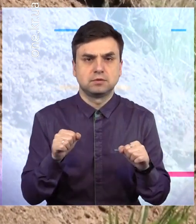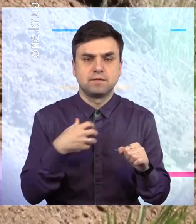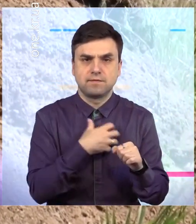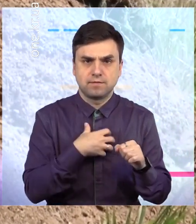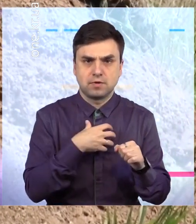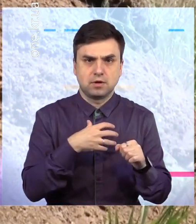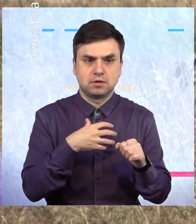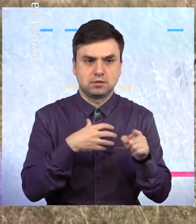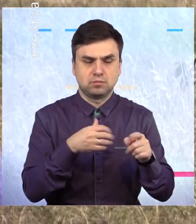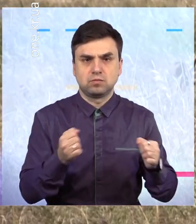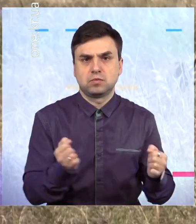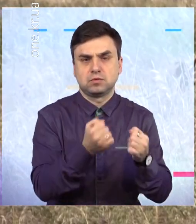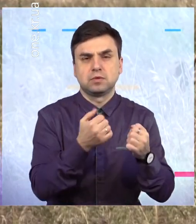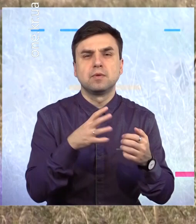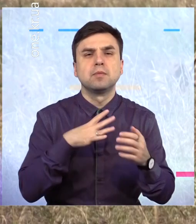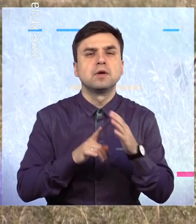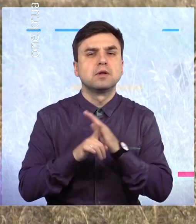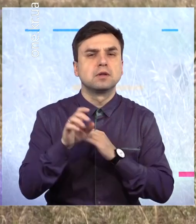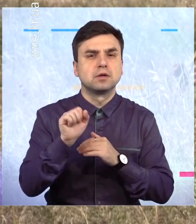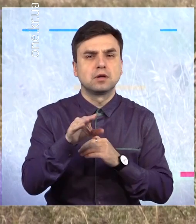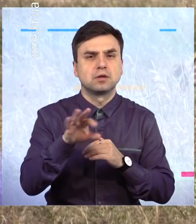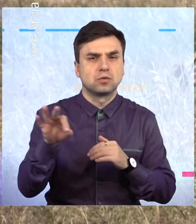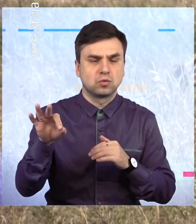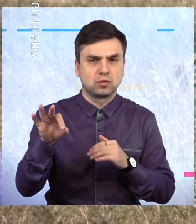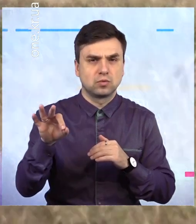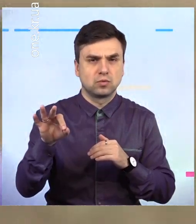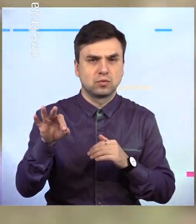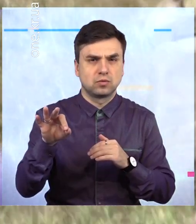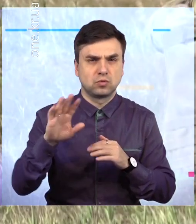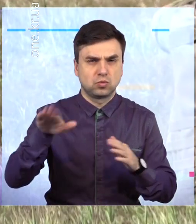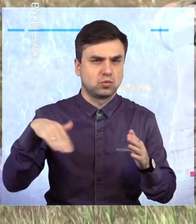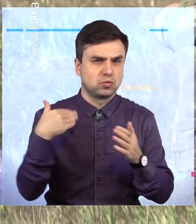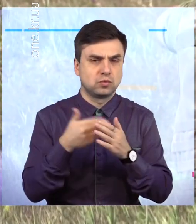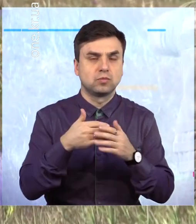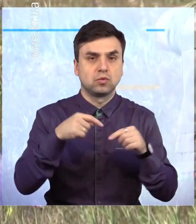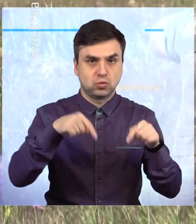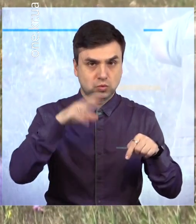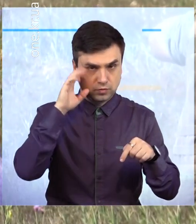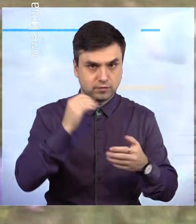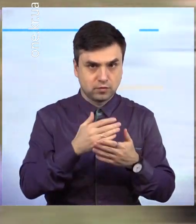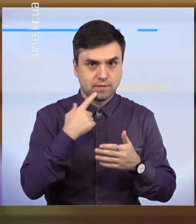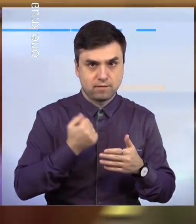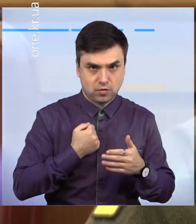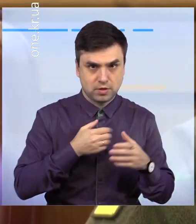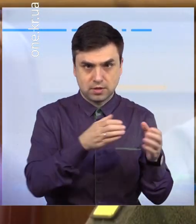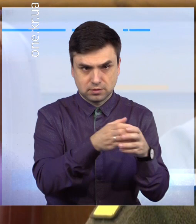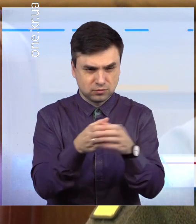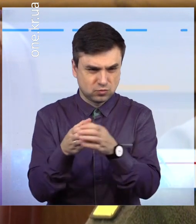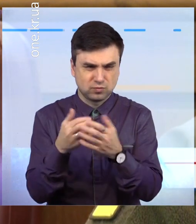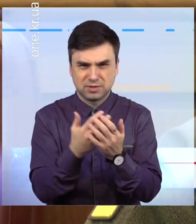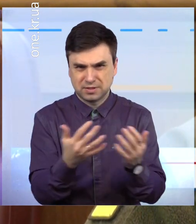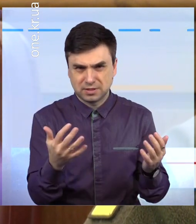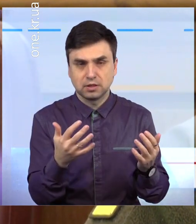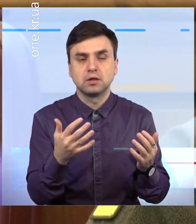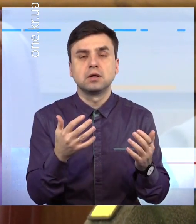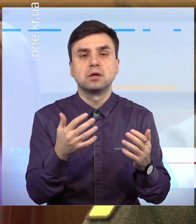Тим більше, що від початку АТО всі військові частини, які базуються на території Кривого Рогу, отримують її в повному обсязі. Город в стороні